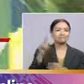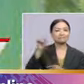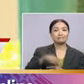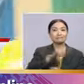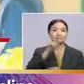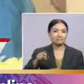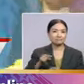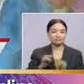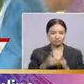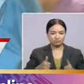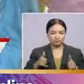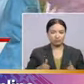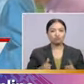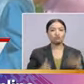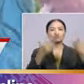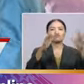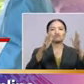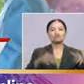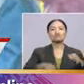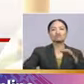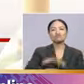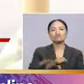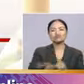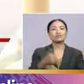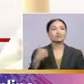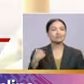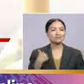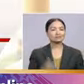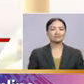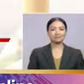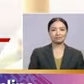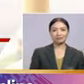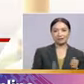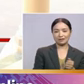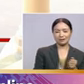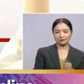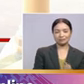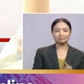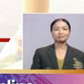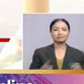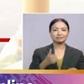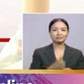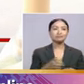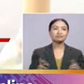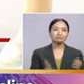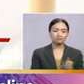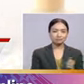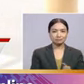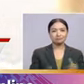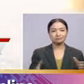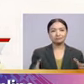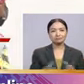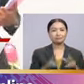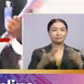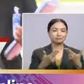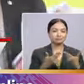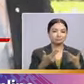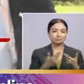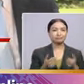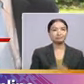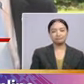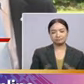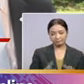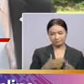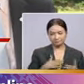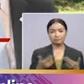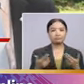ธนกรวังบุญคงชนะรัฐมนตรีประจำสำนักนายกรัฐมนตรีในฐานะรองหัวหน้าพรรครวมไทยสร้างชาติก็พูดถึงดีลลับบอกว่าในส่วนของรวมไทยสร้างช